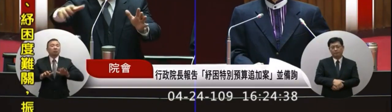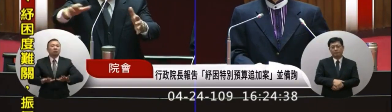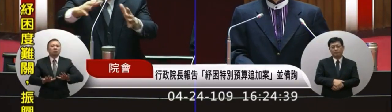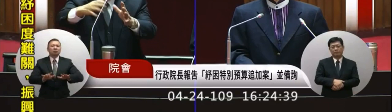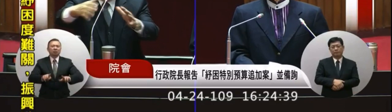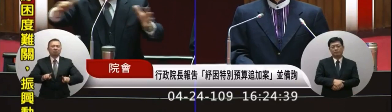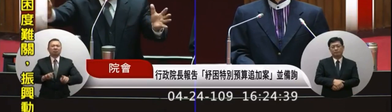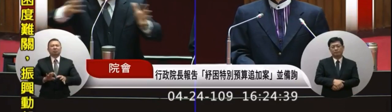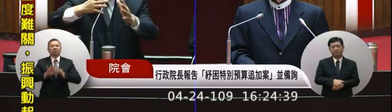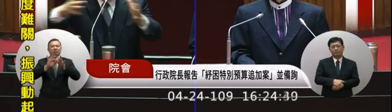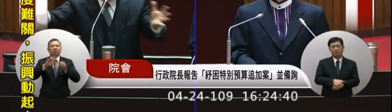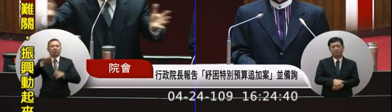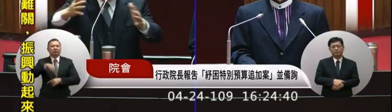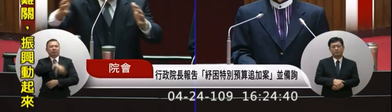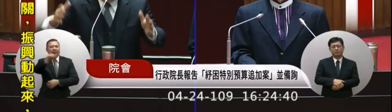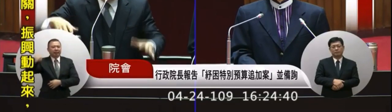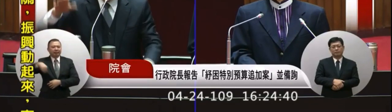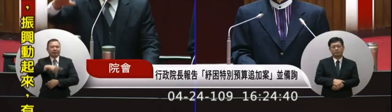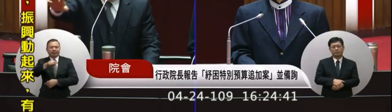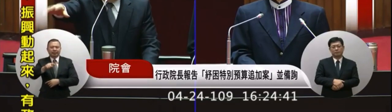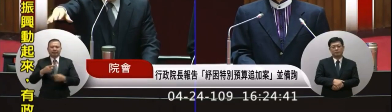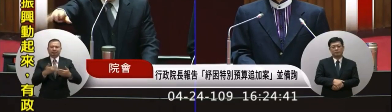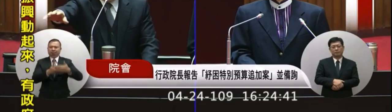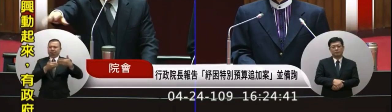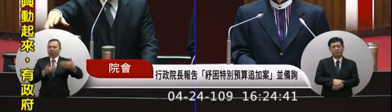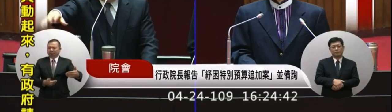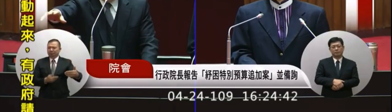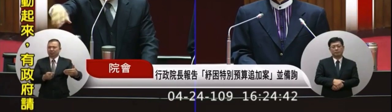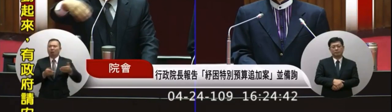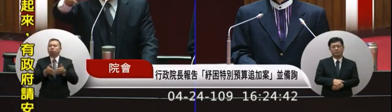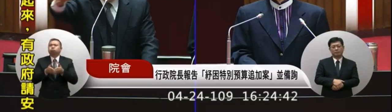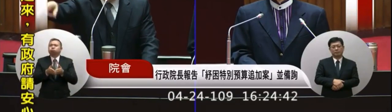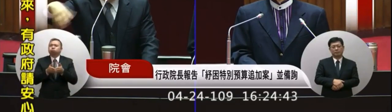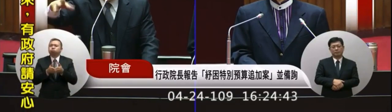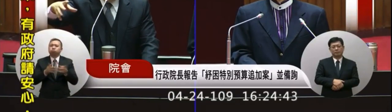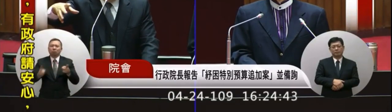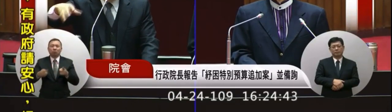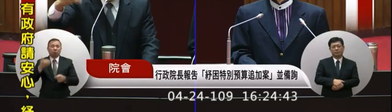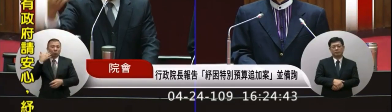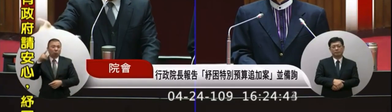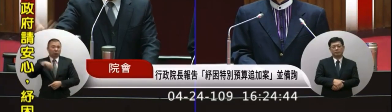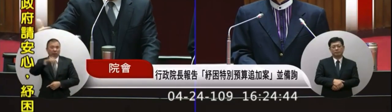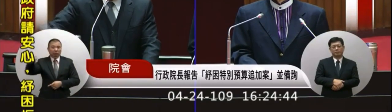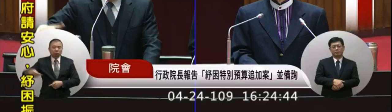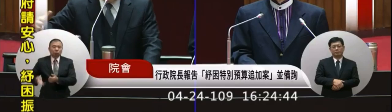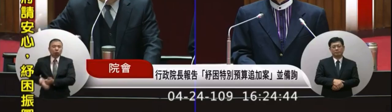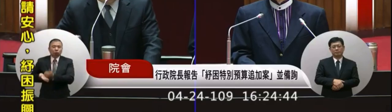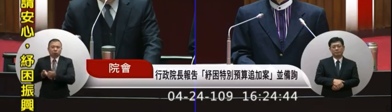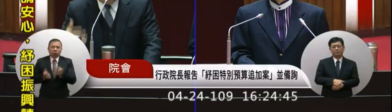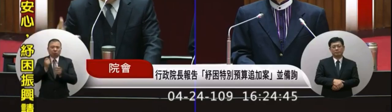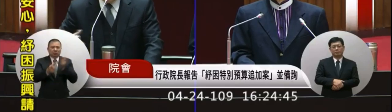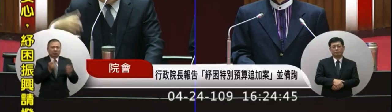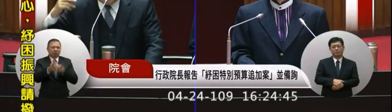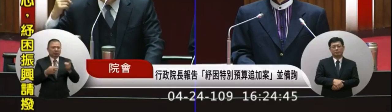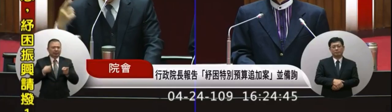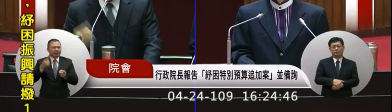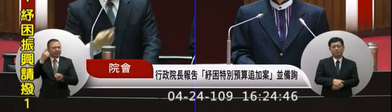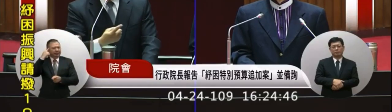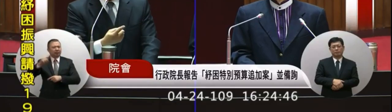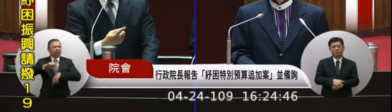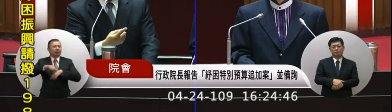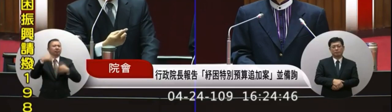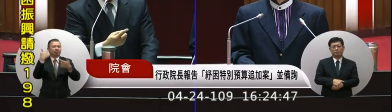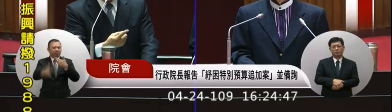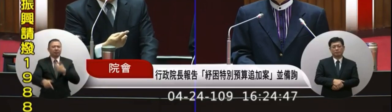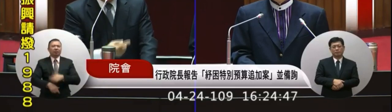叫大家讲哦，要有社交距离，啊，唔通出来群聚啥的，所以进还佫唔是鼓励大家